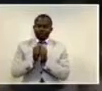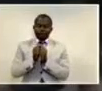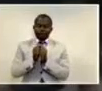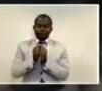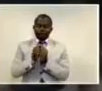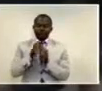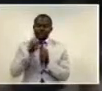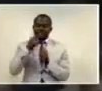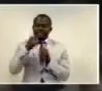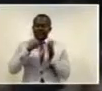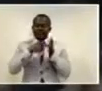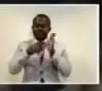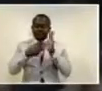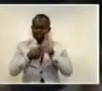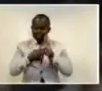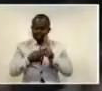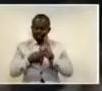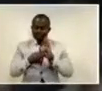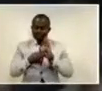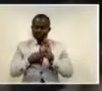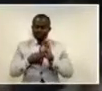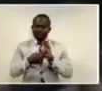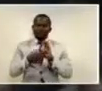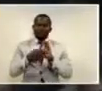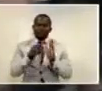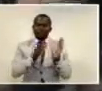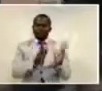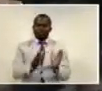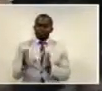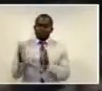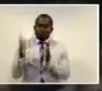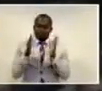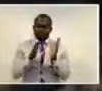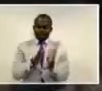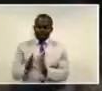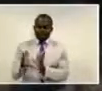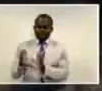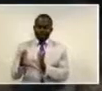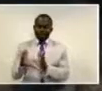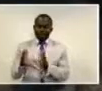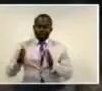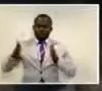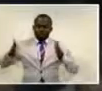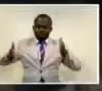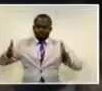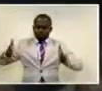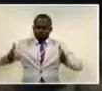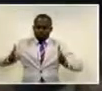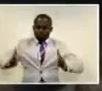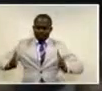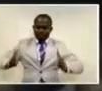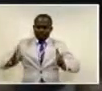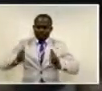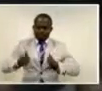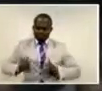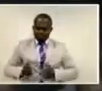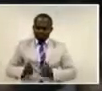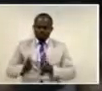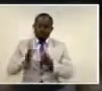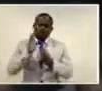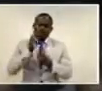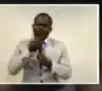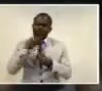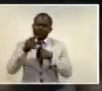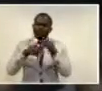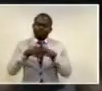ngo hari imishinga yo gutunganya kumbe bizuba umugezi kugira ngo wo